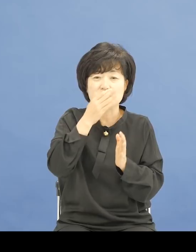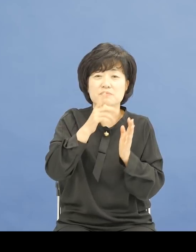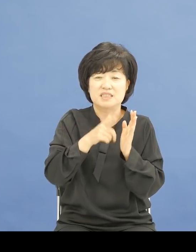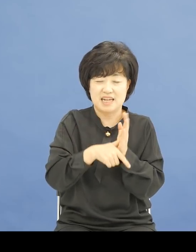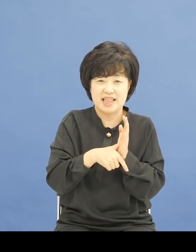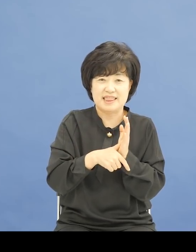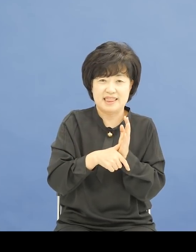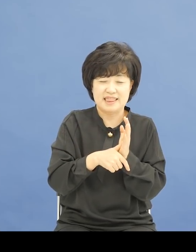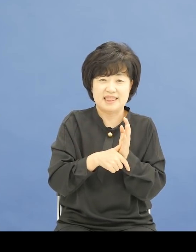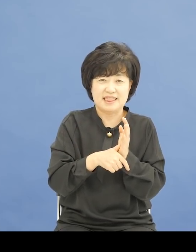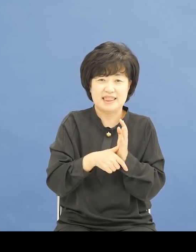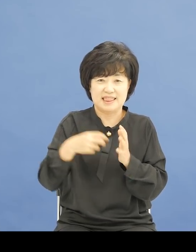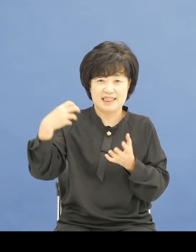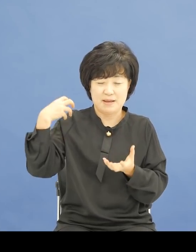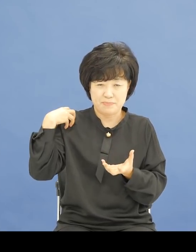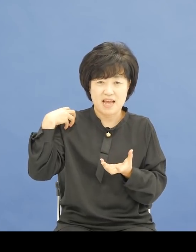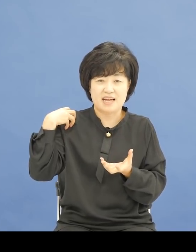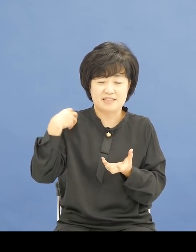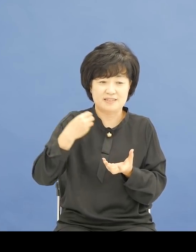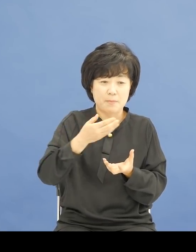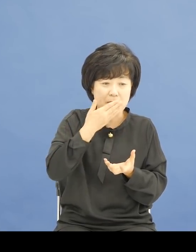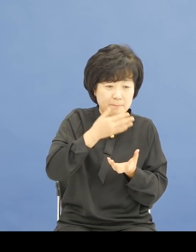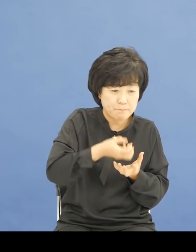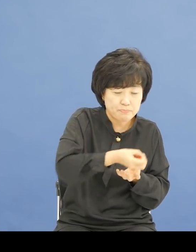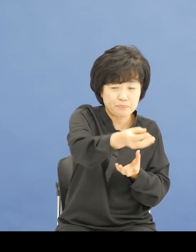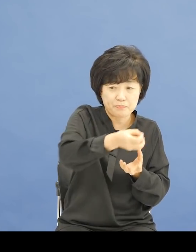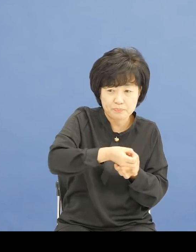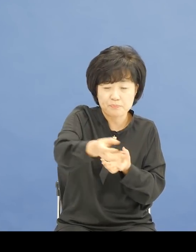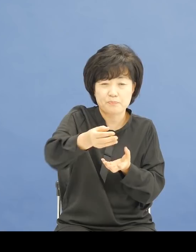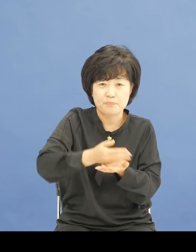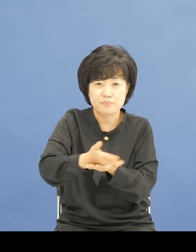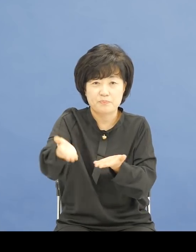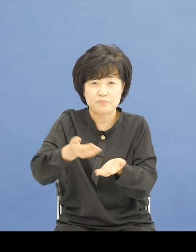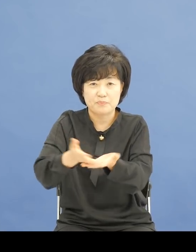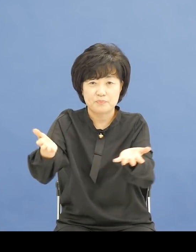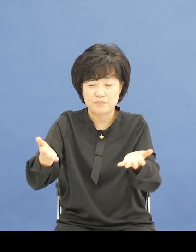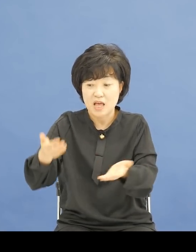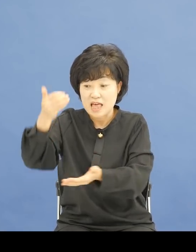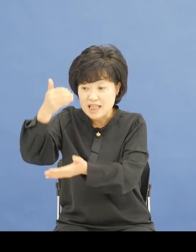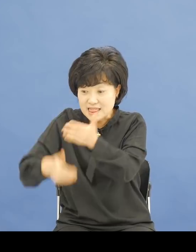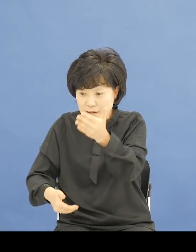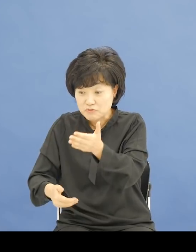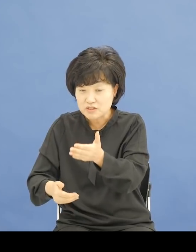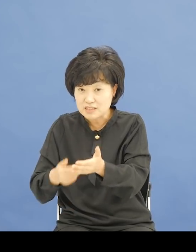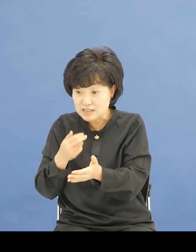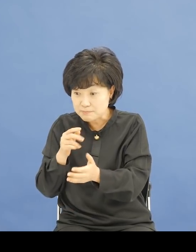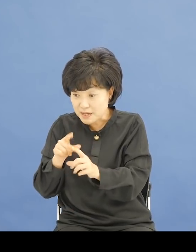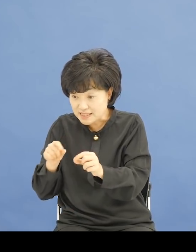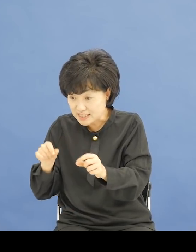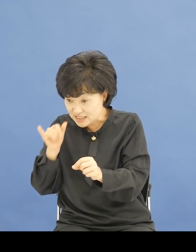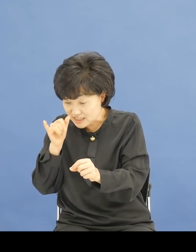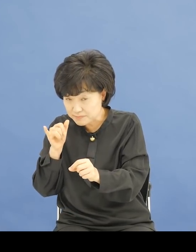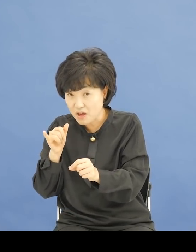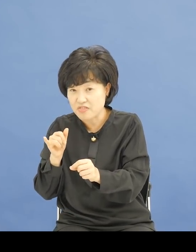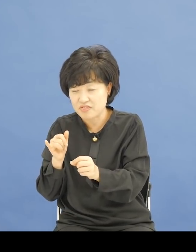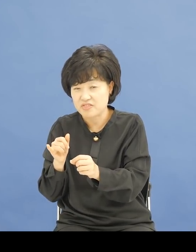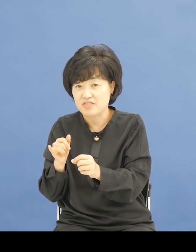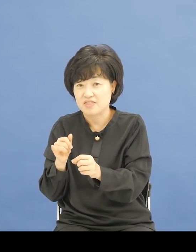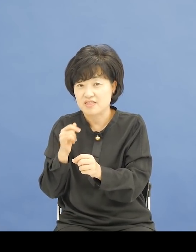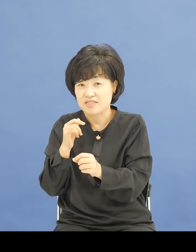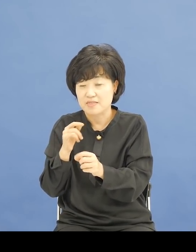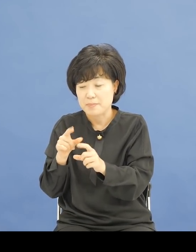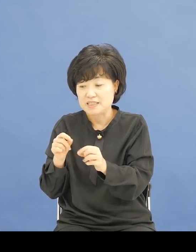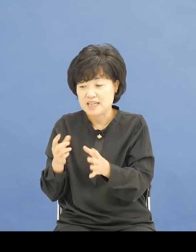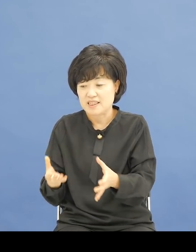이제 점심 시간이 없었거든요. 배식 담당을 하셨죠. 배식 담당하고 이제 반찬 떠주고 그 남은 거 있으면 비닐랩에 싸서 또 저녁에 이제